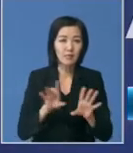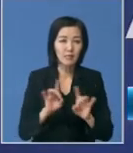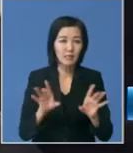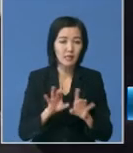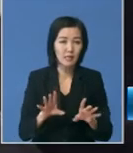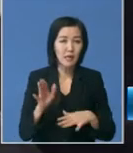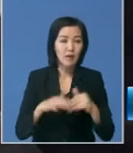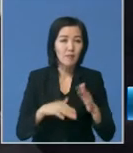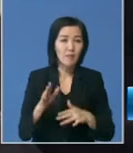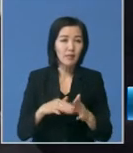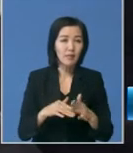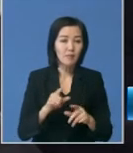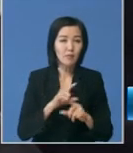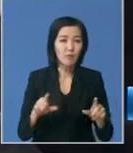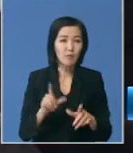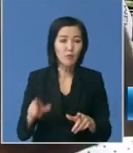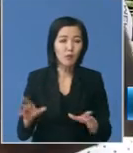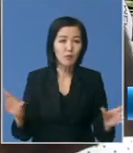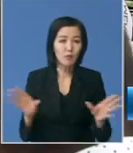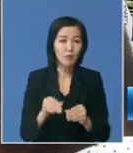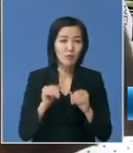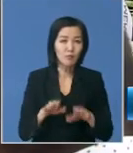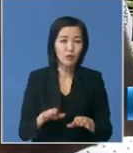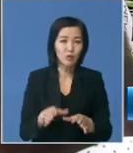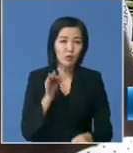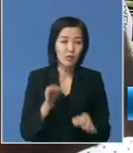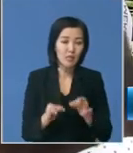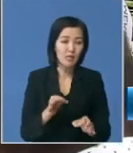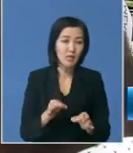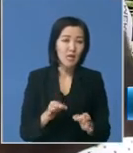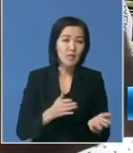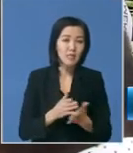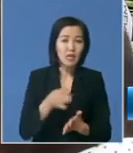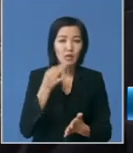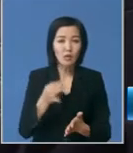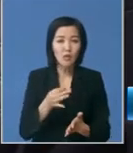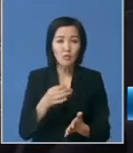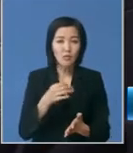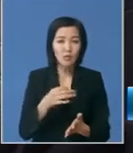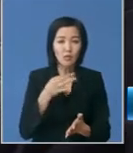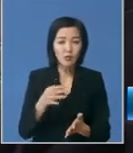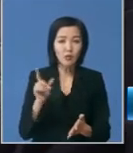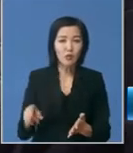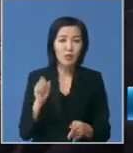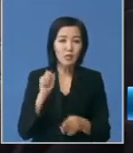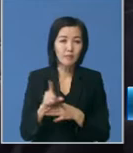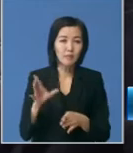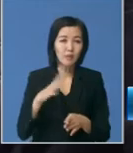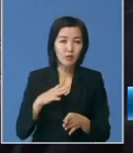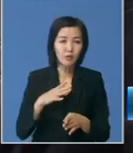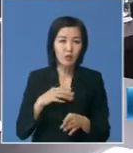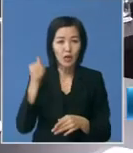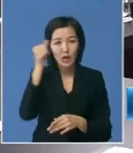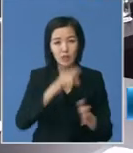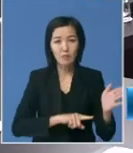отырысында қаралды. Онда мамандар құзырлы мекеме өкілдерімен бірлесіп шешу жолдарын талқылады. Салаға жауаптыларға нақты тапсырмалар жүктелді.